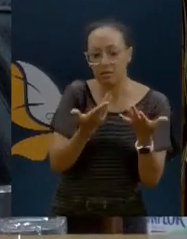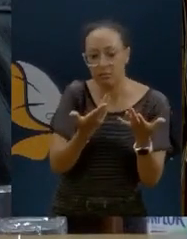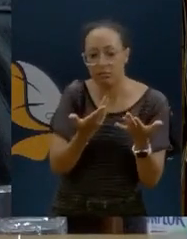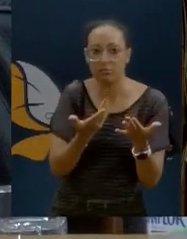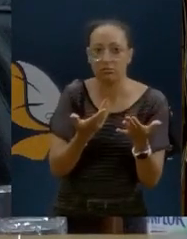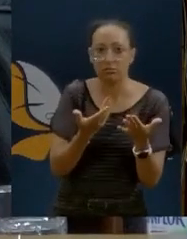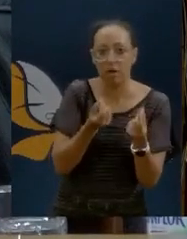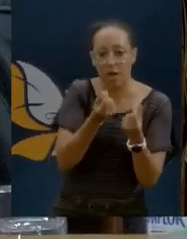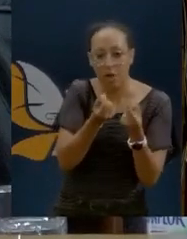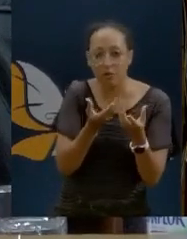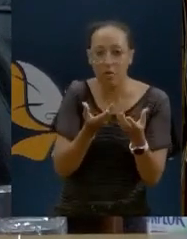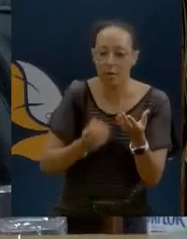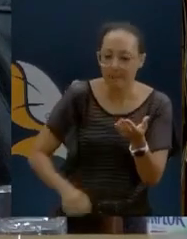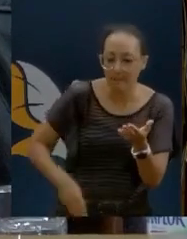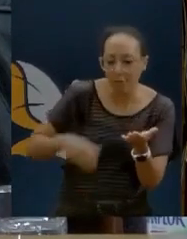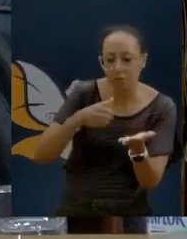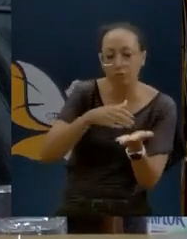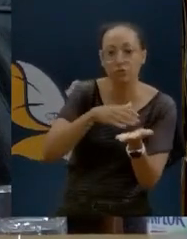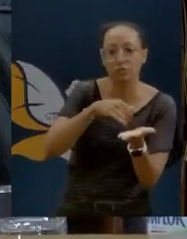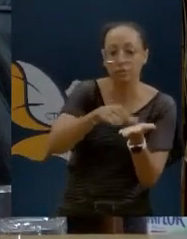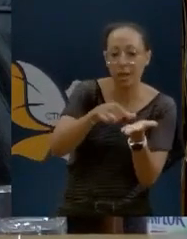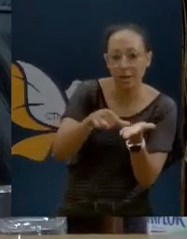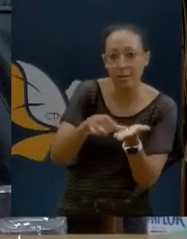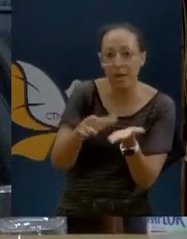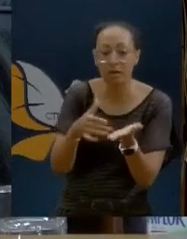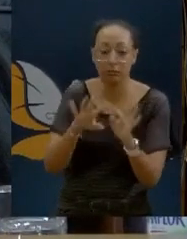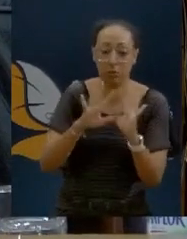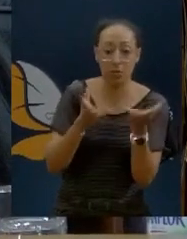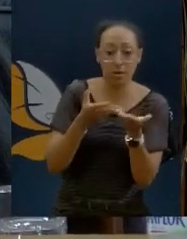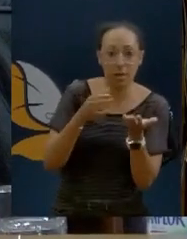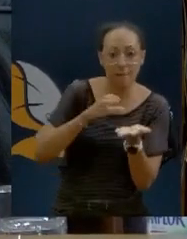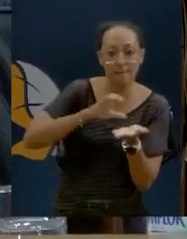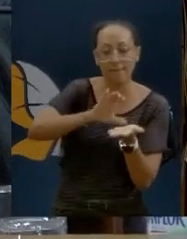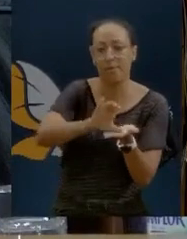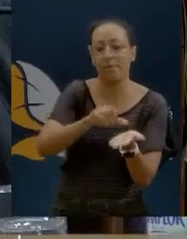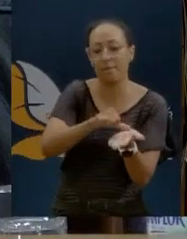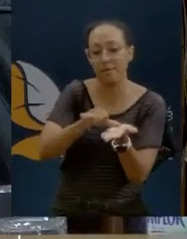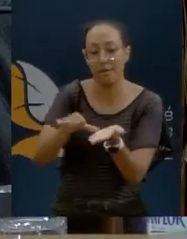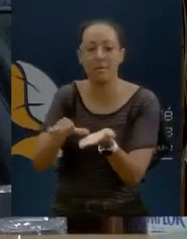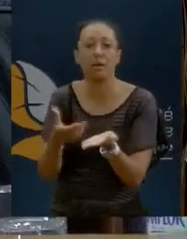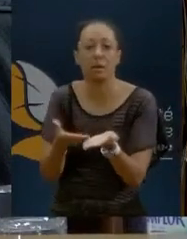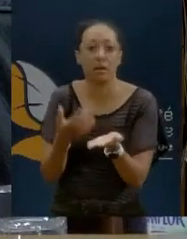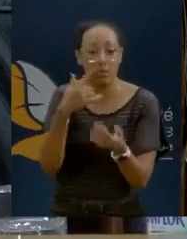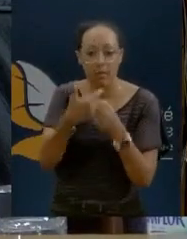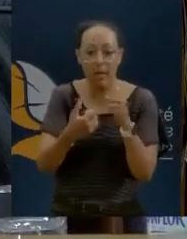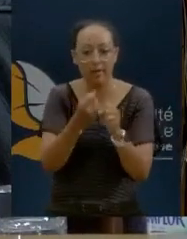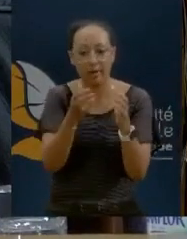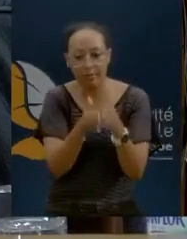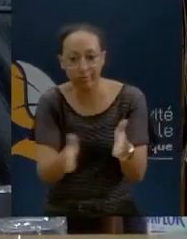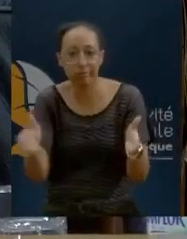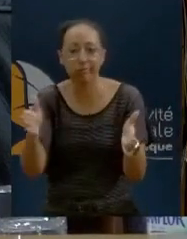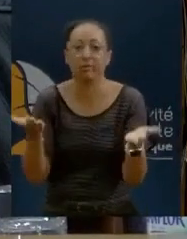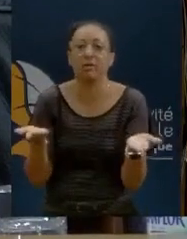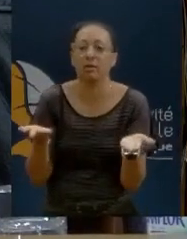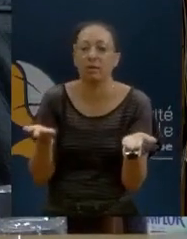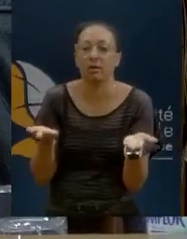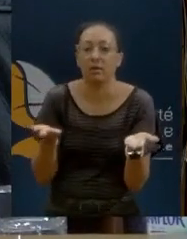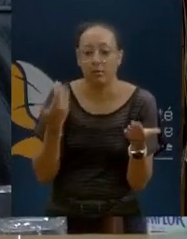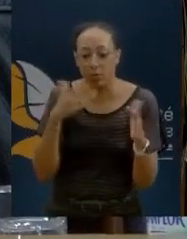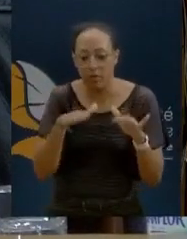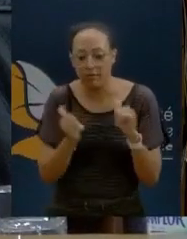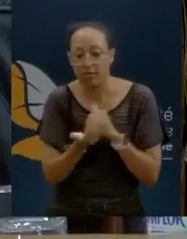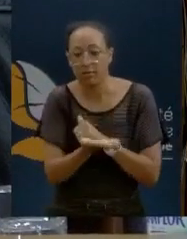CTM l'ensemble de la totalité de la rémunération, en fait sur toute l'année, la rémunération plus les